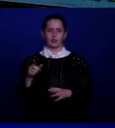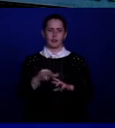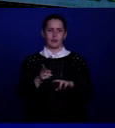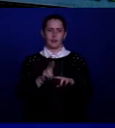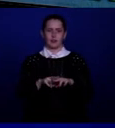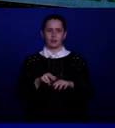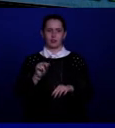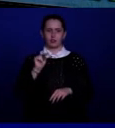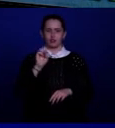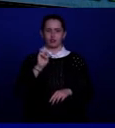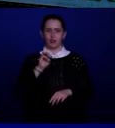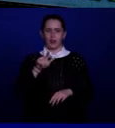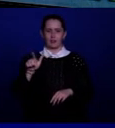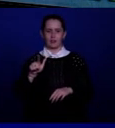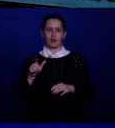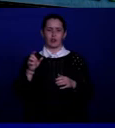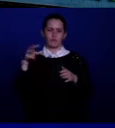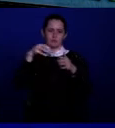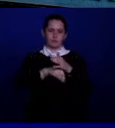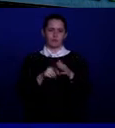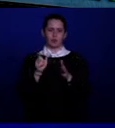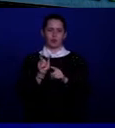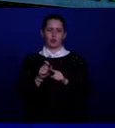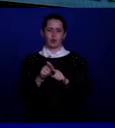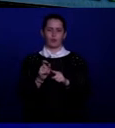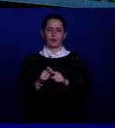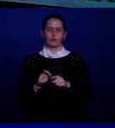Это часть слова.